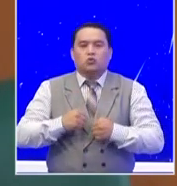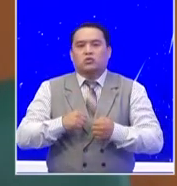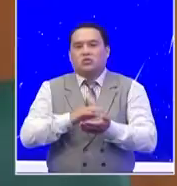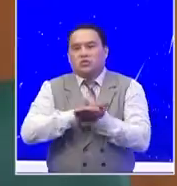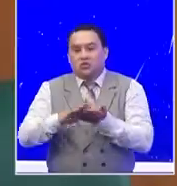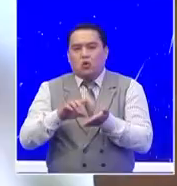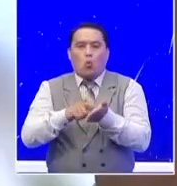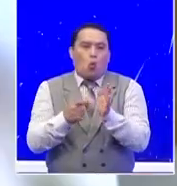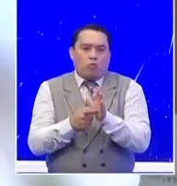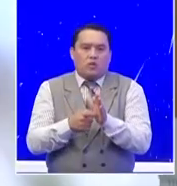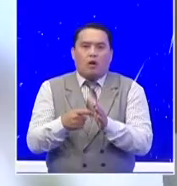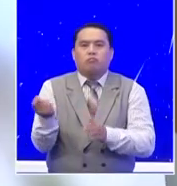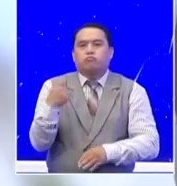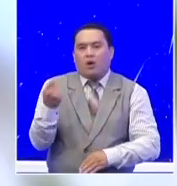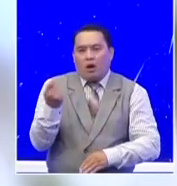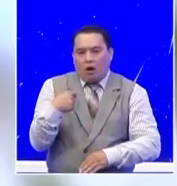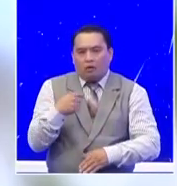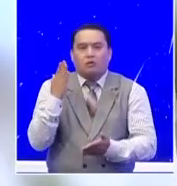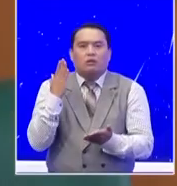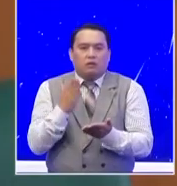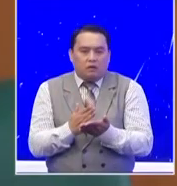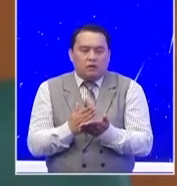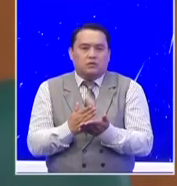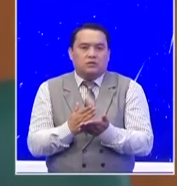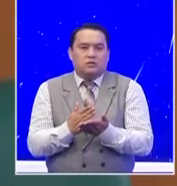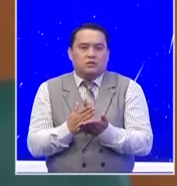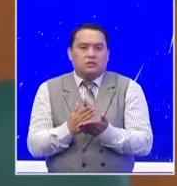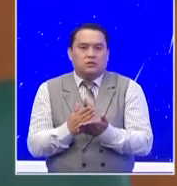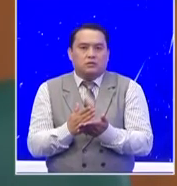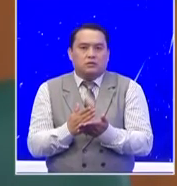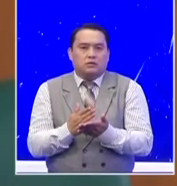помещения, баня. И здесь, конечно, соблюдается у нас